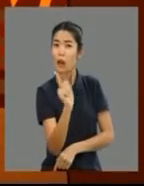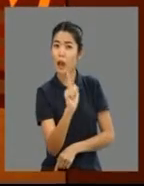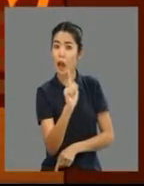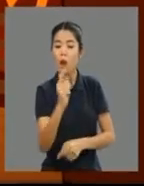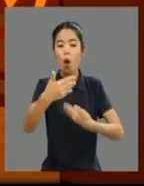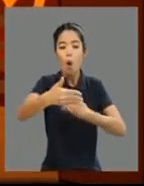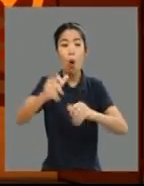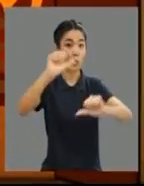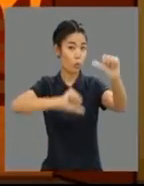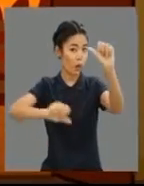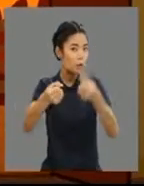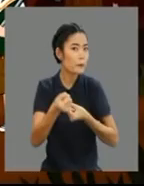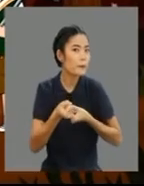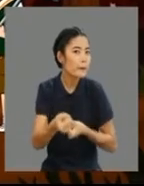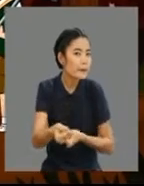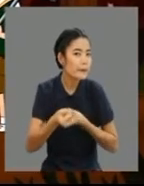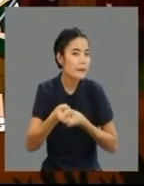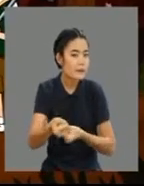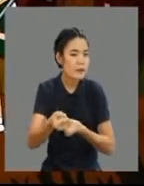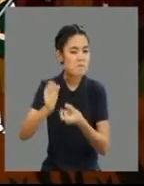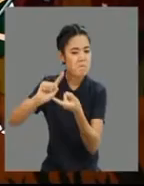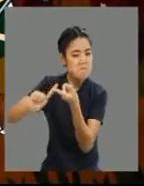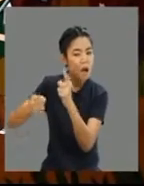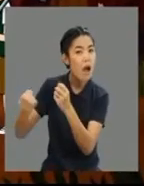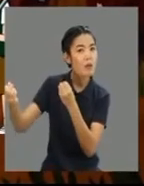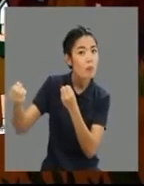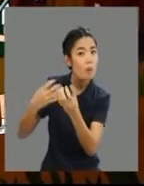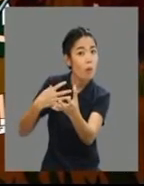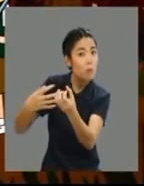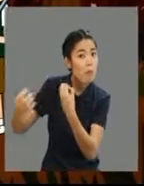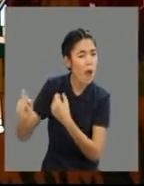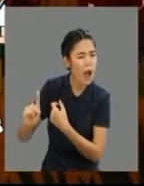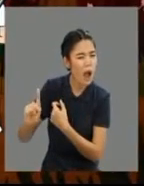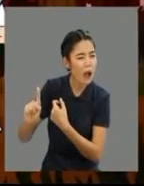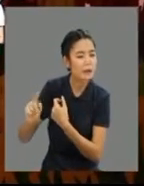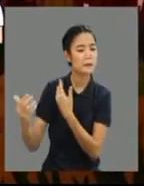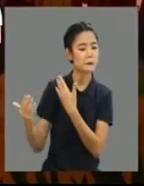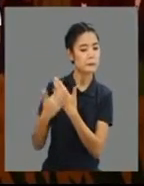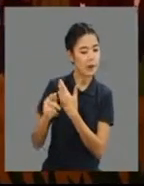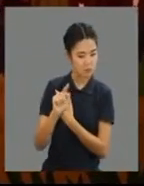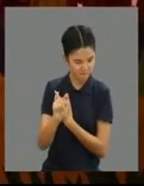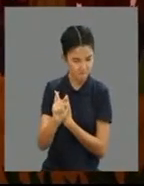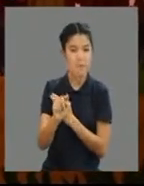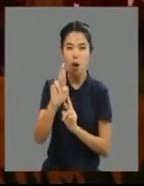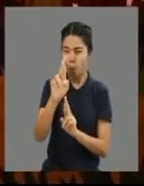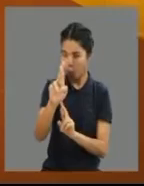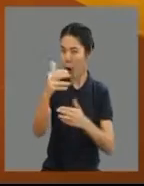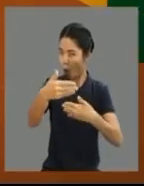ความสะอาดห้องวิทย์เพื่อนๆที่ถูกมอบหมายงานต่างพากันเตือนเรื่องความเหี้ยนของห้